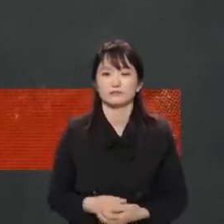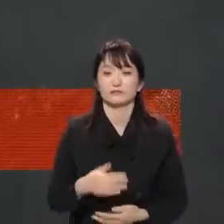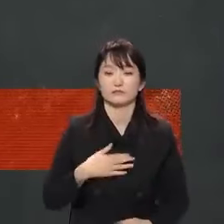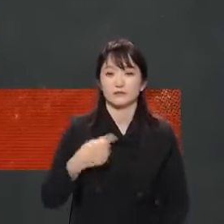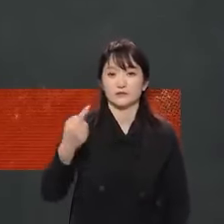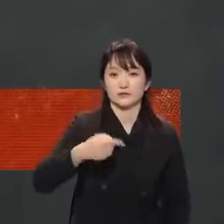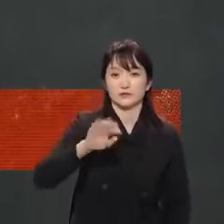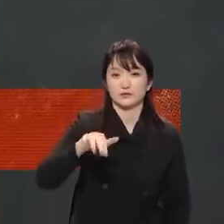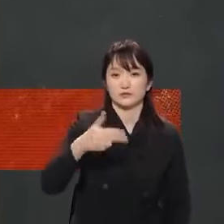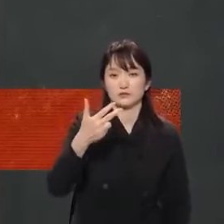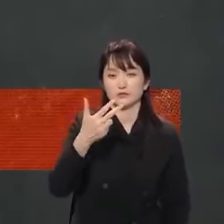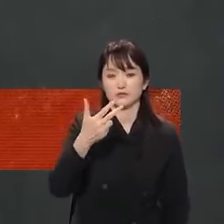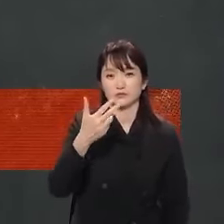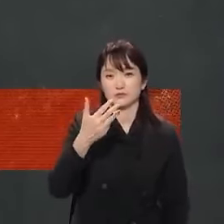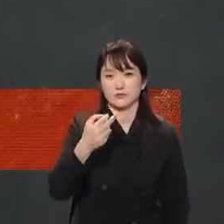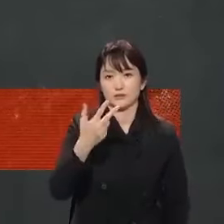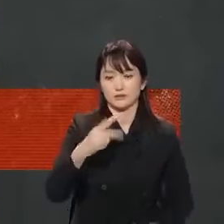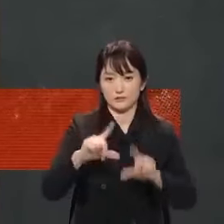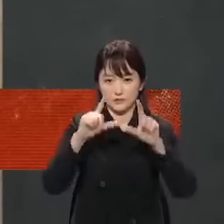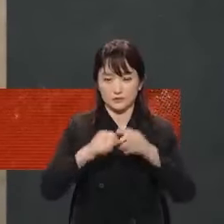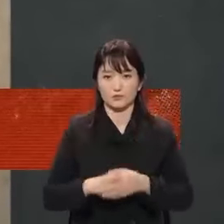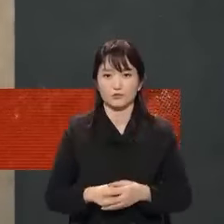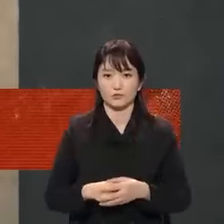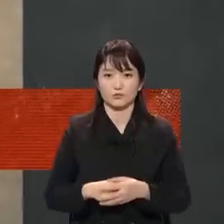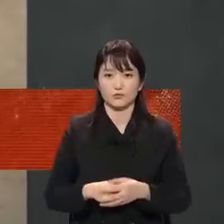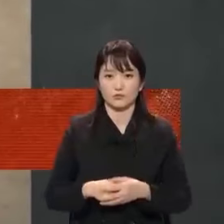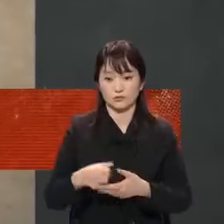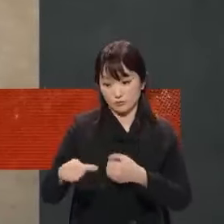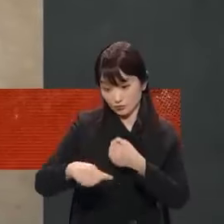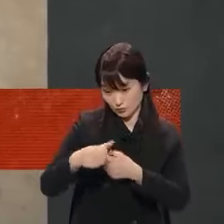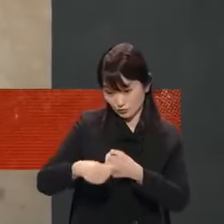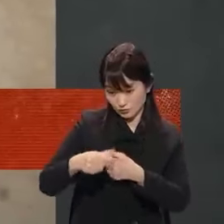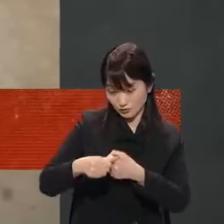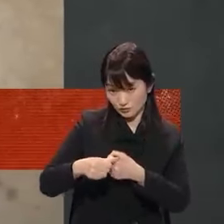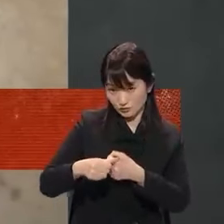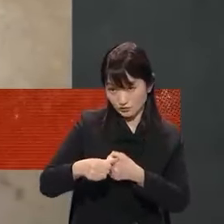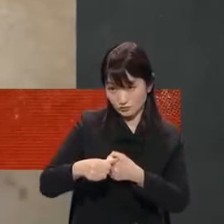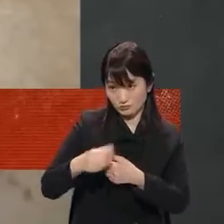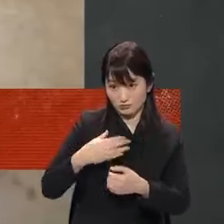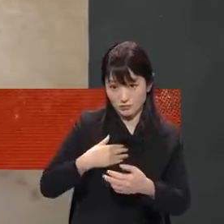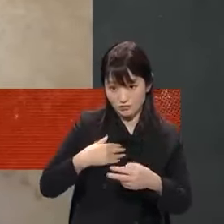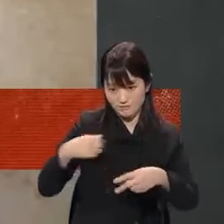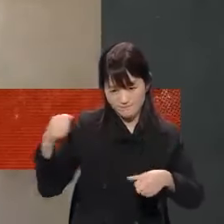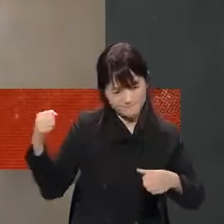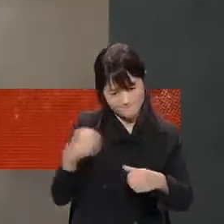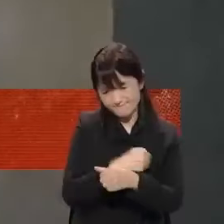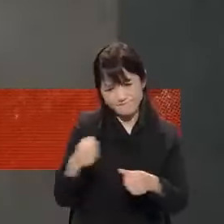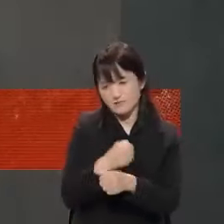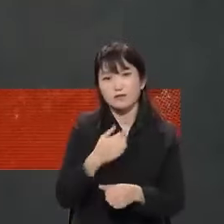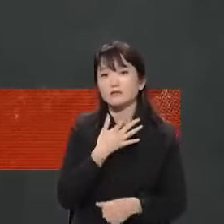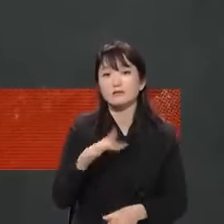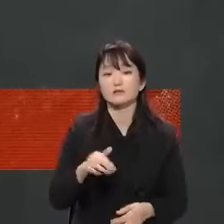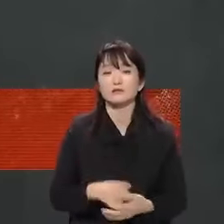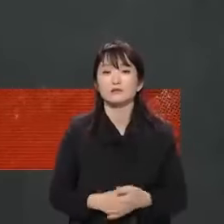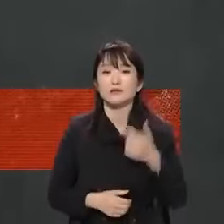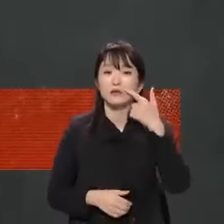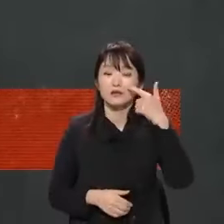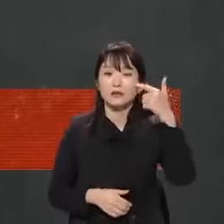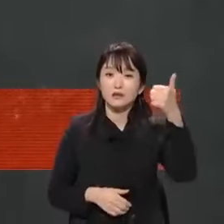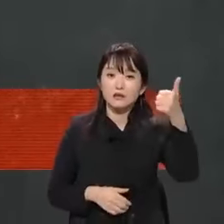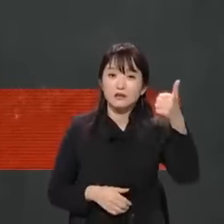87년도에 초등학교 5학년이었는데요. 저도 저렇게 맞아본 적은 없었던 것 같아요. 예? 아버지는 이